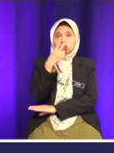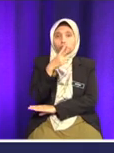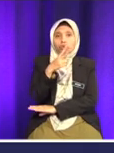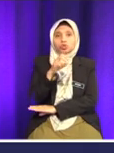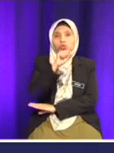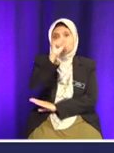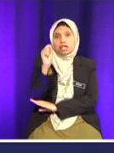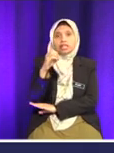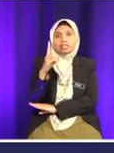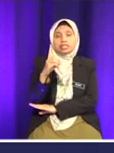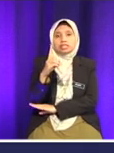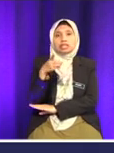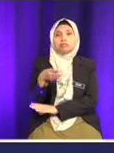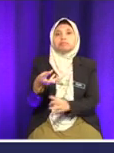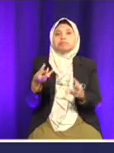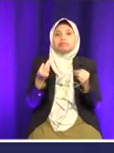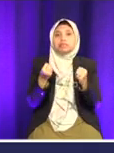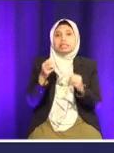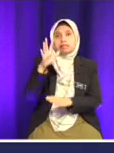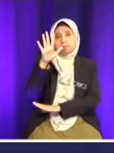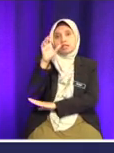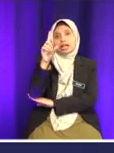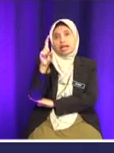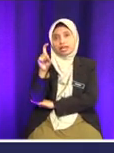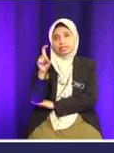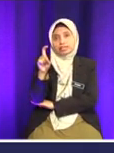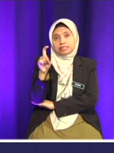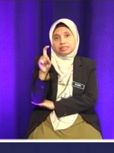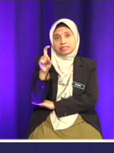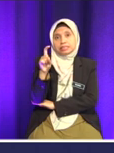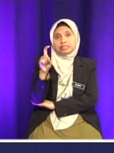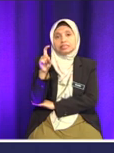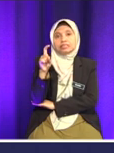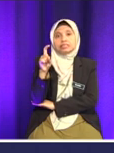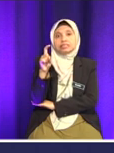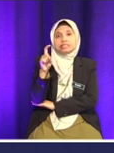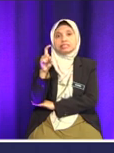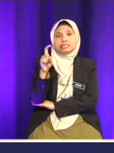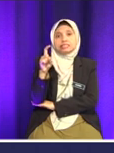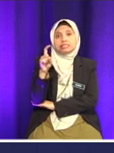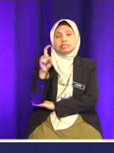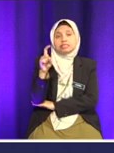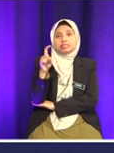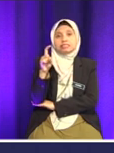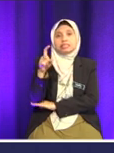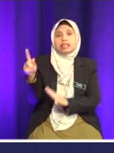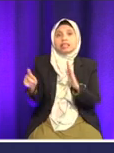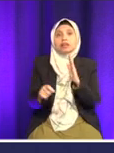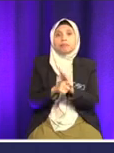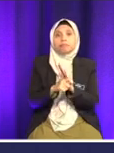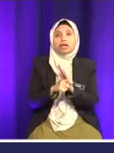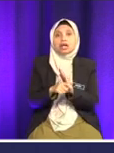di dia minta 5 x 5 x +